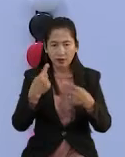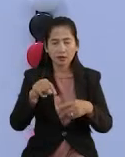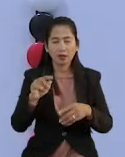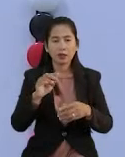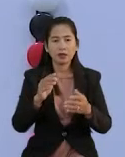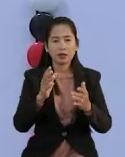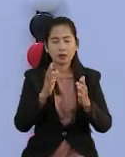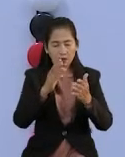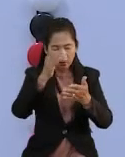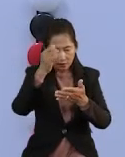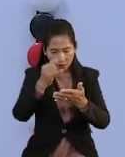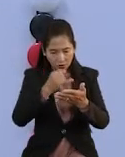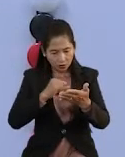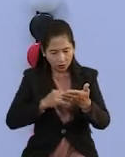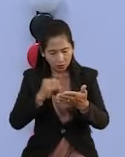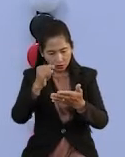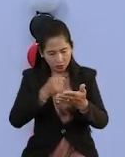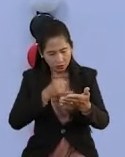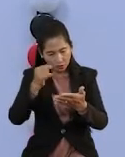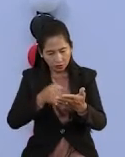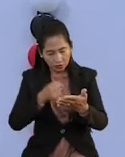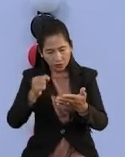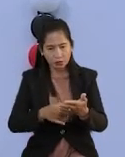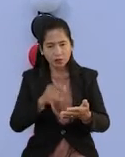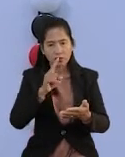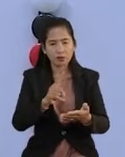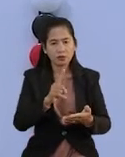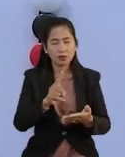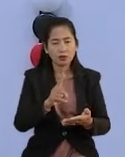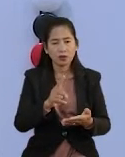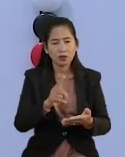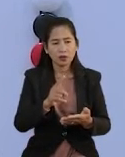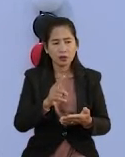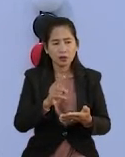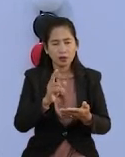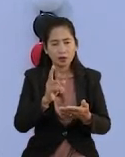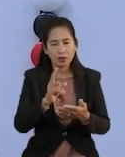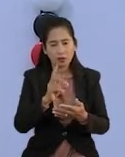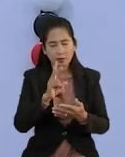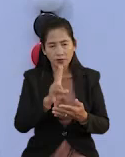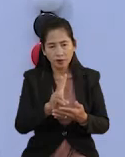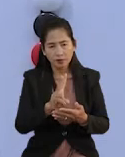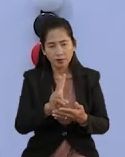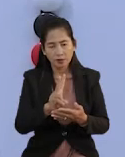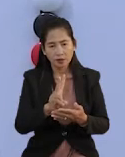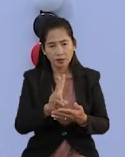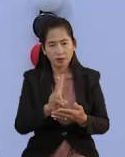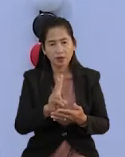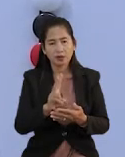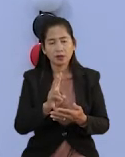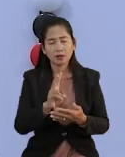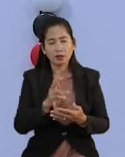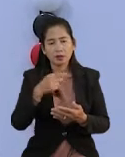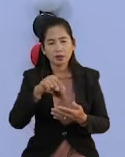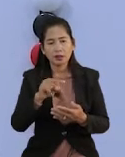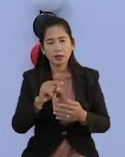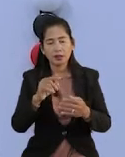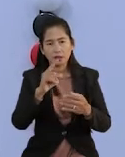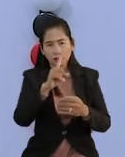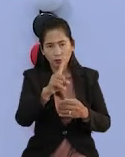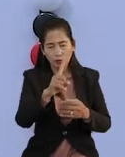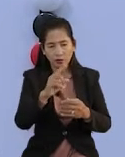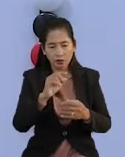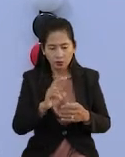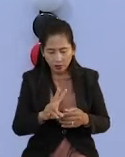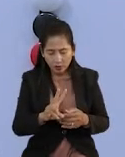lơ này để dừng chột nát này tỷ muối cái đoạn tỷ muối mùi chầm này đoạn tỷ pí nít pí chầm này chẳng số tha cái đoạn tỷ muối mùi chầm